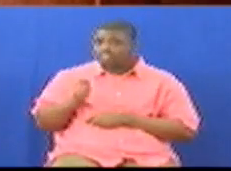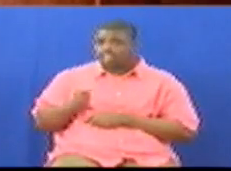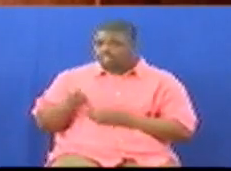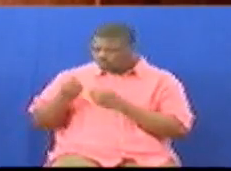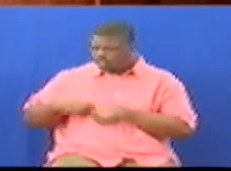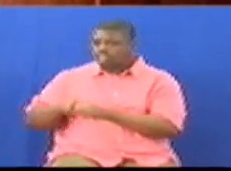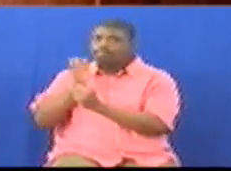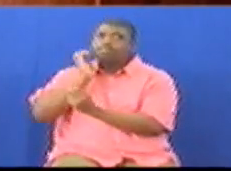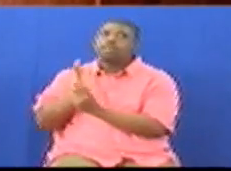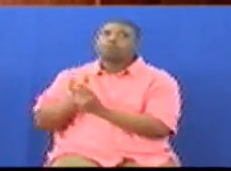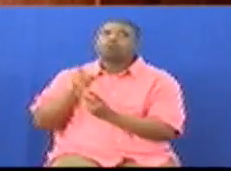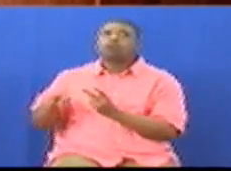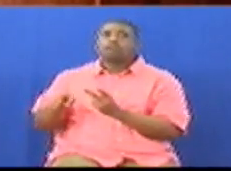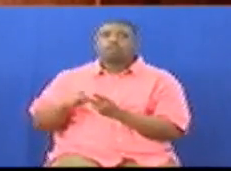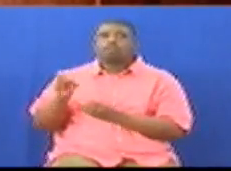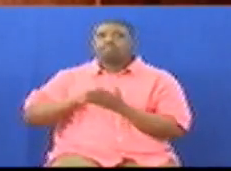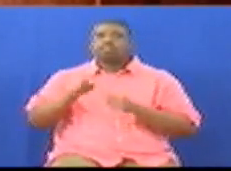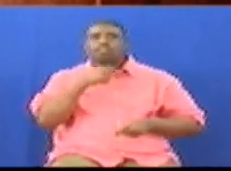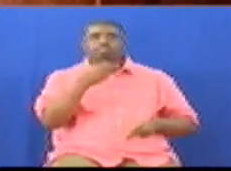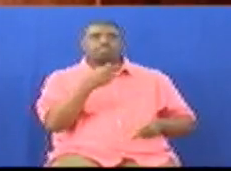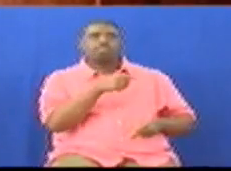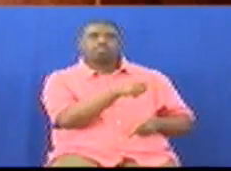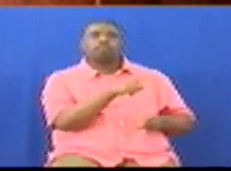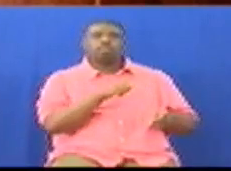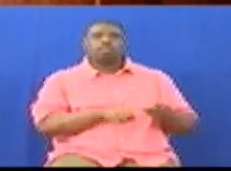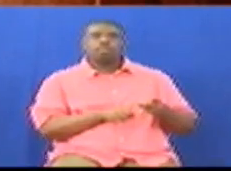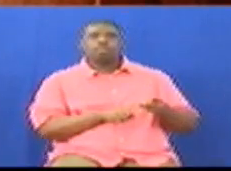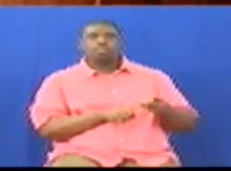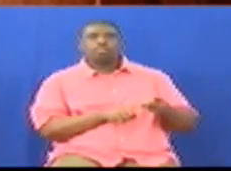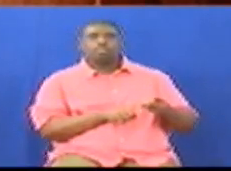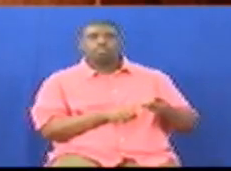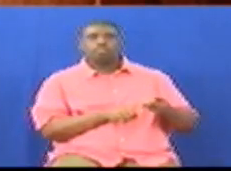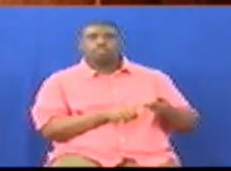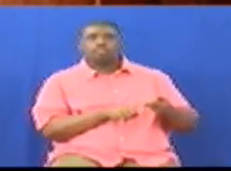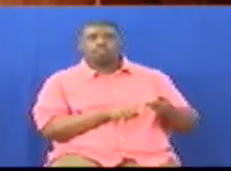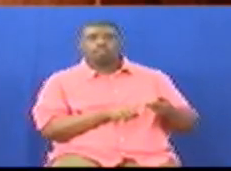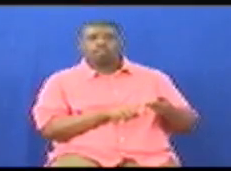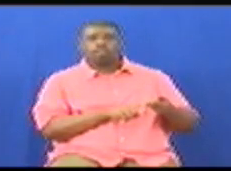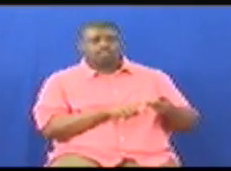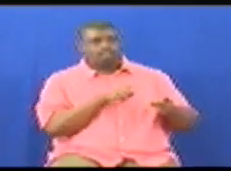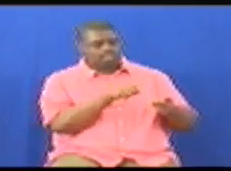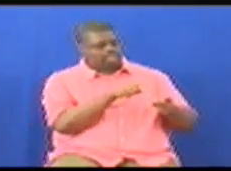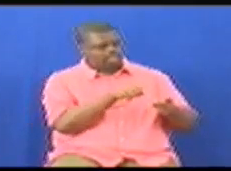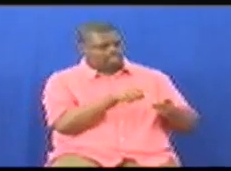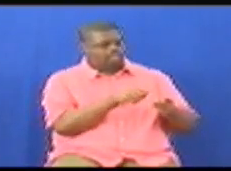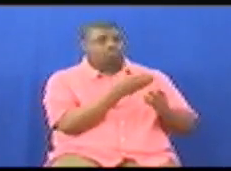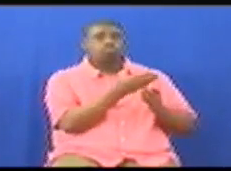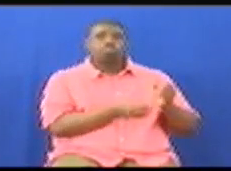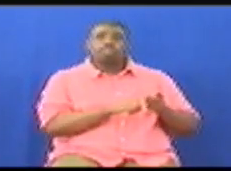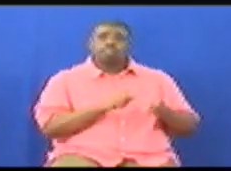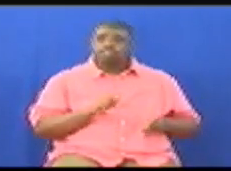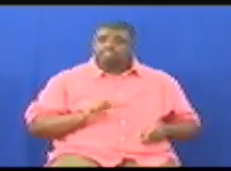hayo yaliyokusudiwa, ofisi ya Rais TAMISEMI, tume ya utumishi wa walimu mikoa na halmashauri ziliomba kuidhinishwa jumla shilingi trilioni